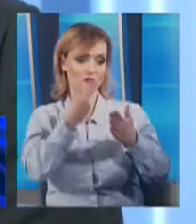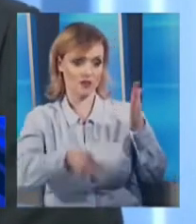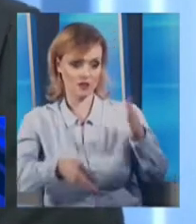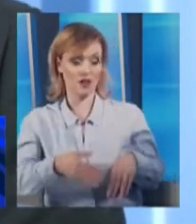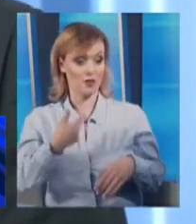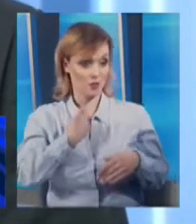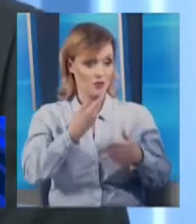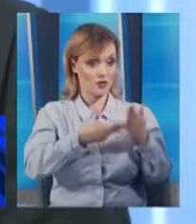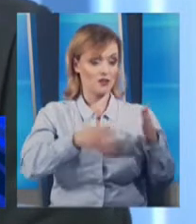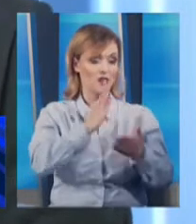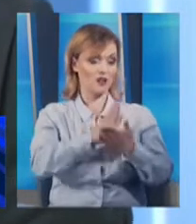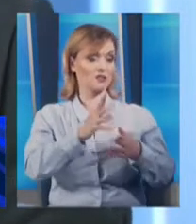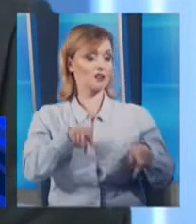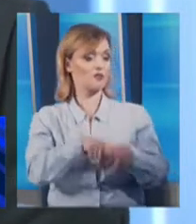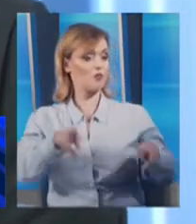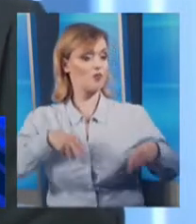trădarea pentru mine este o crimă.